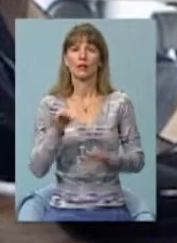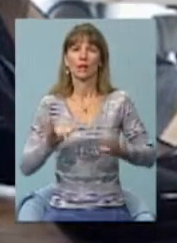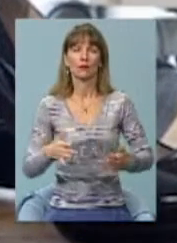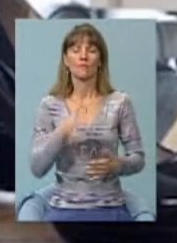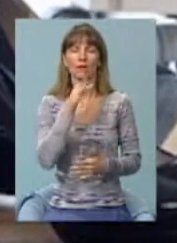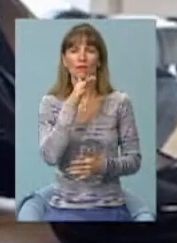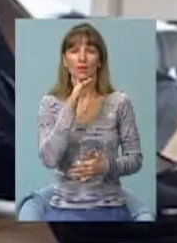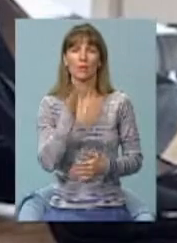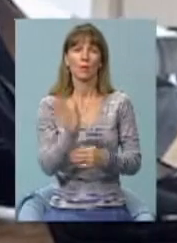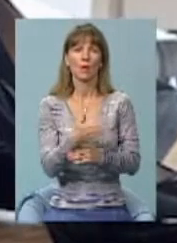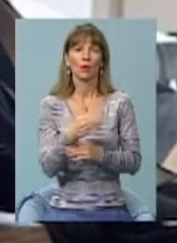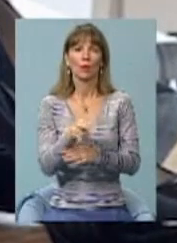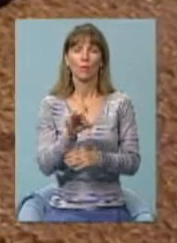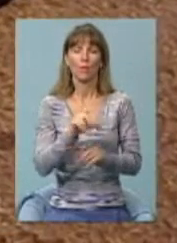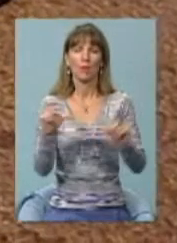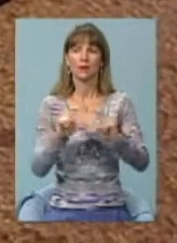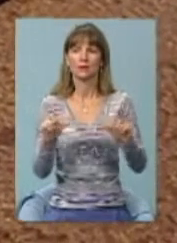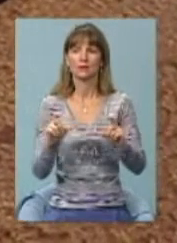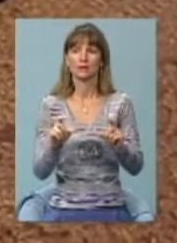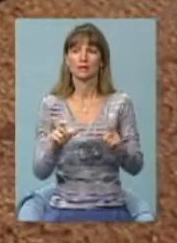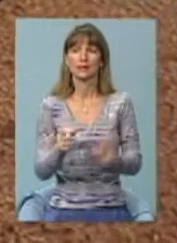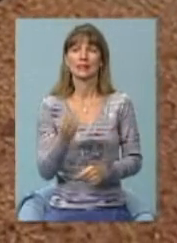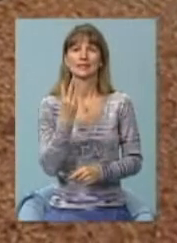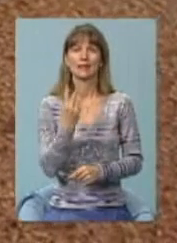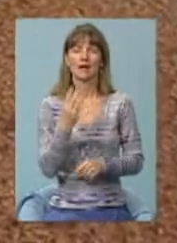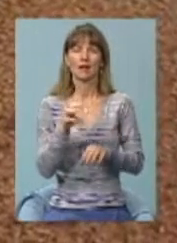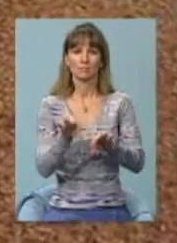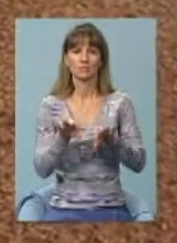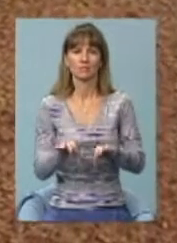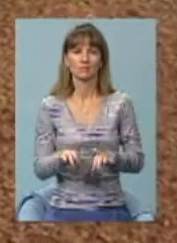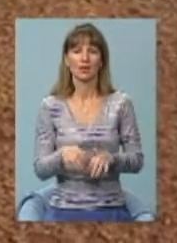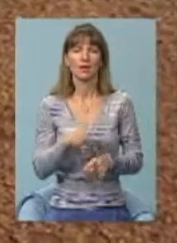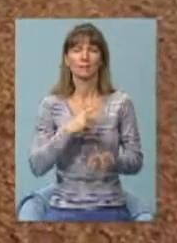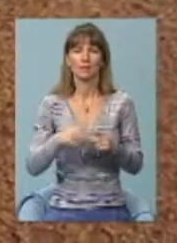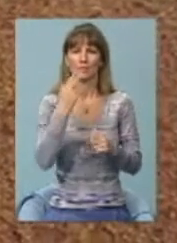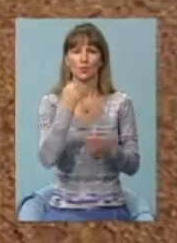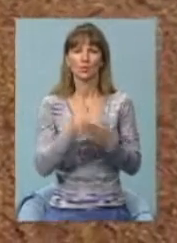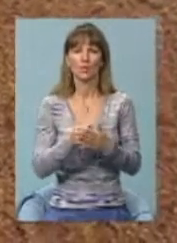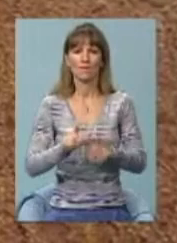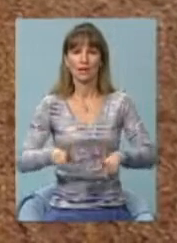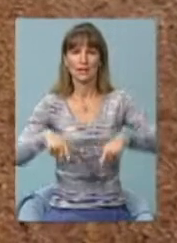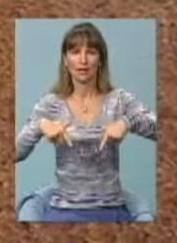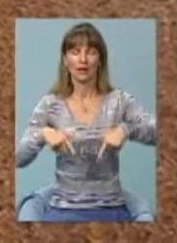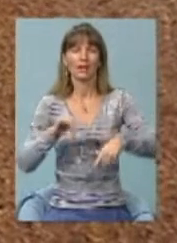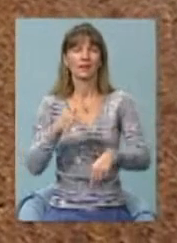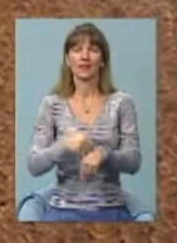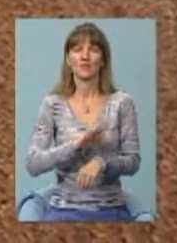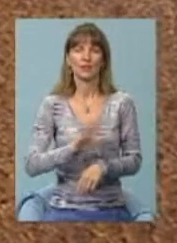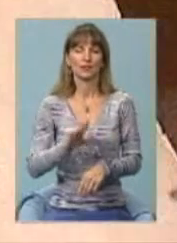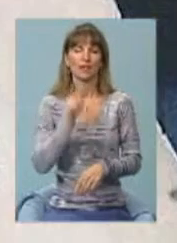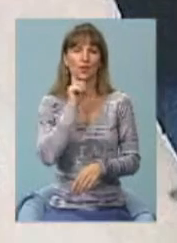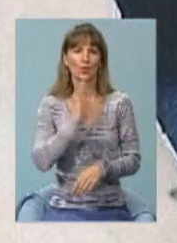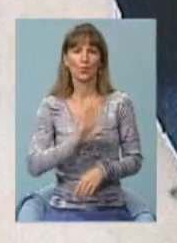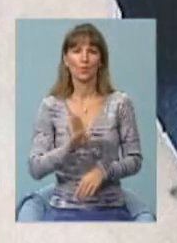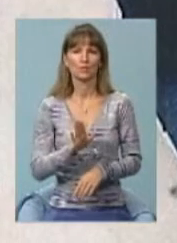час довгих прогулянок по магазинам. З триколісними скороходами ви швидко звикнете до високих підборів та не відчуватимете